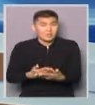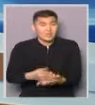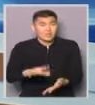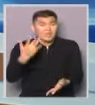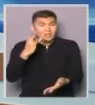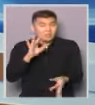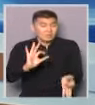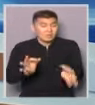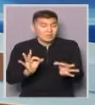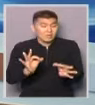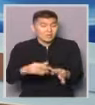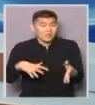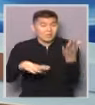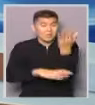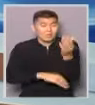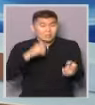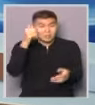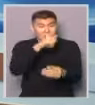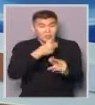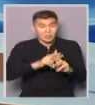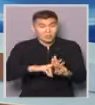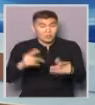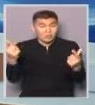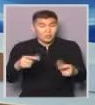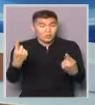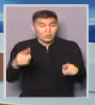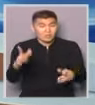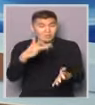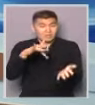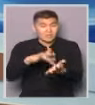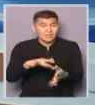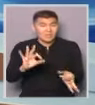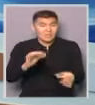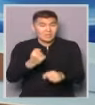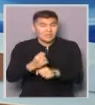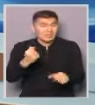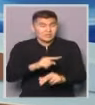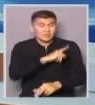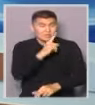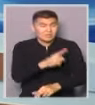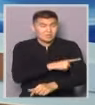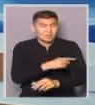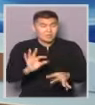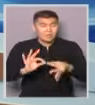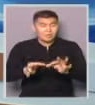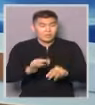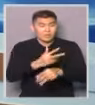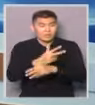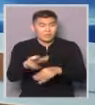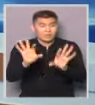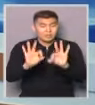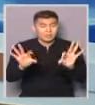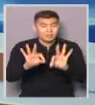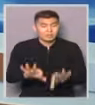США нормализуется до конца года. Ограничения в других странах пока жесткие. Более подробнее в следующем